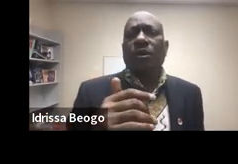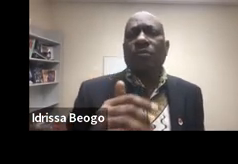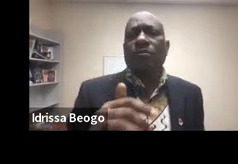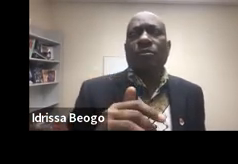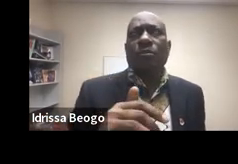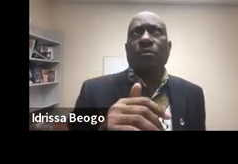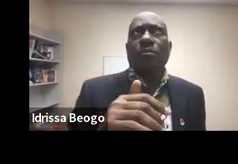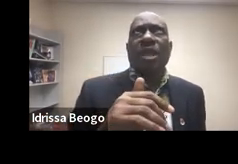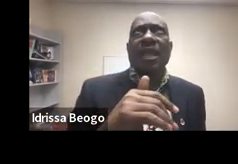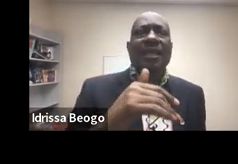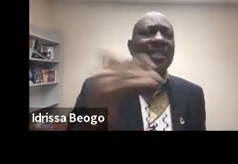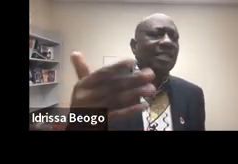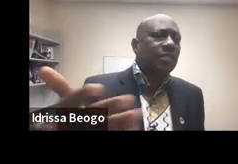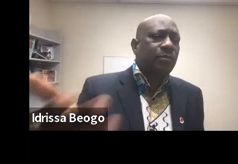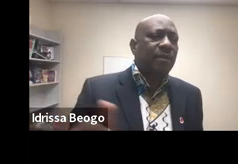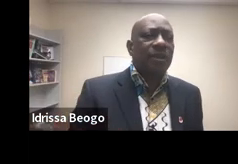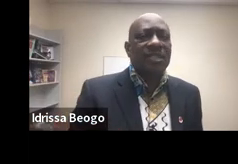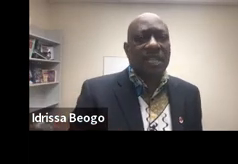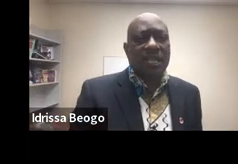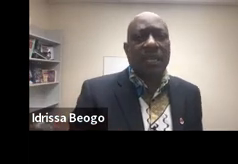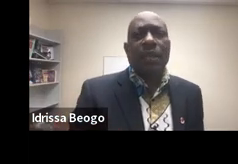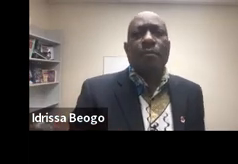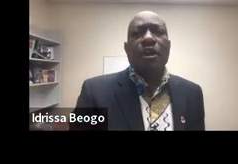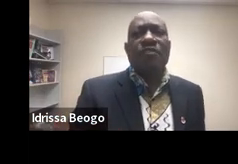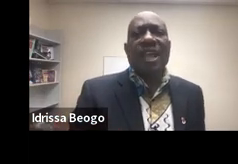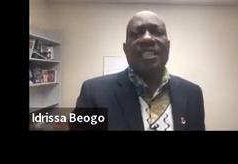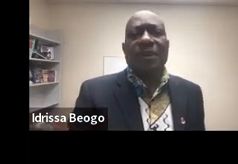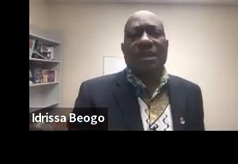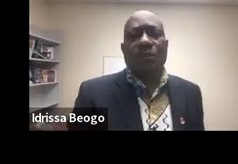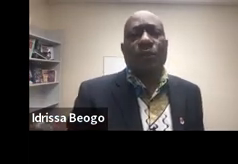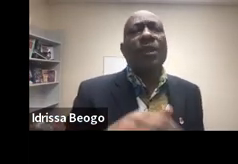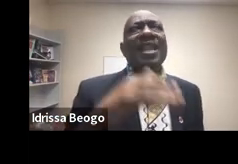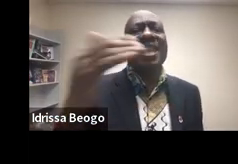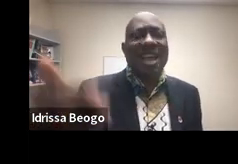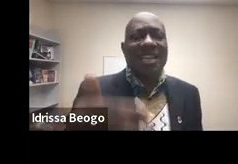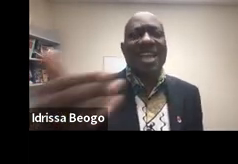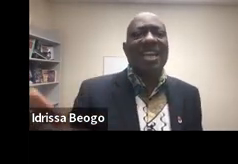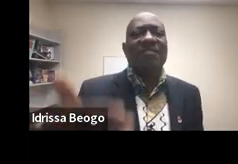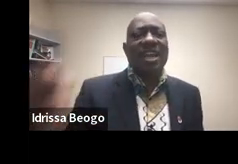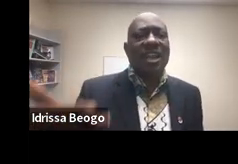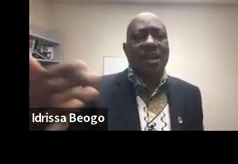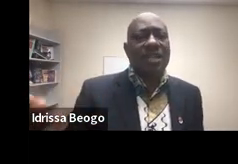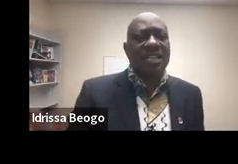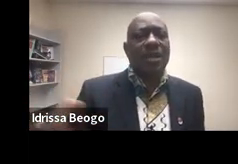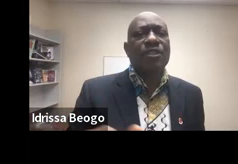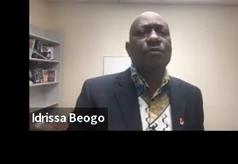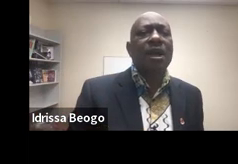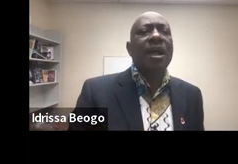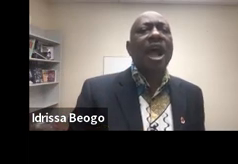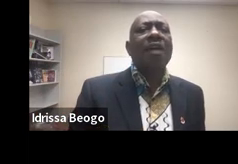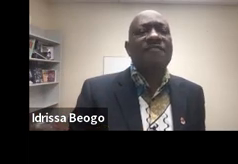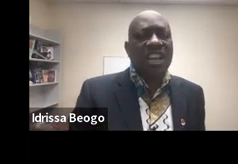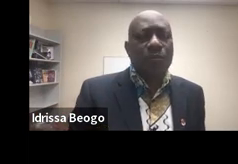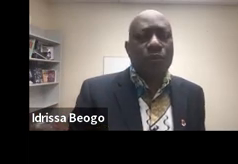que la statistique ne permet pas de distinguer, mais on verra ici, par exemple, que l'année d'arrivée dans